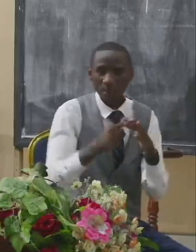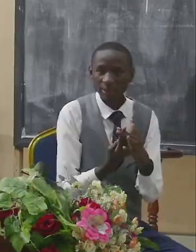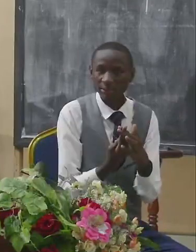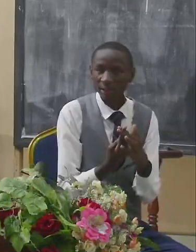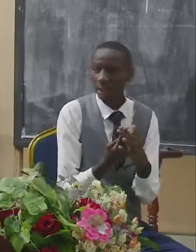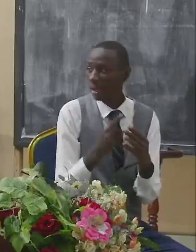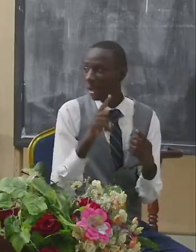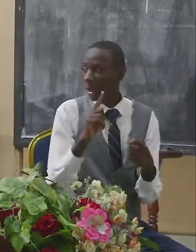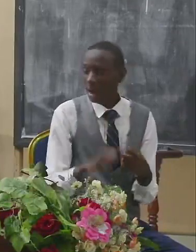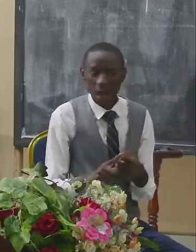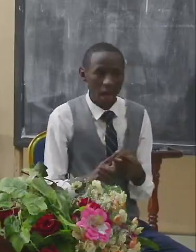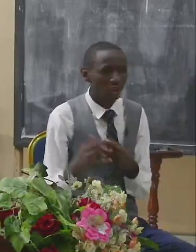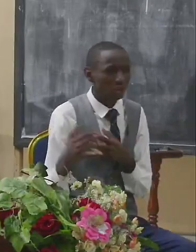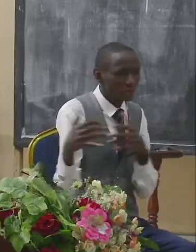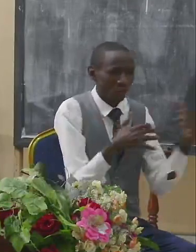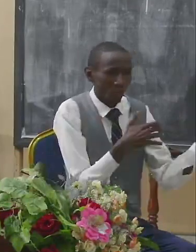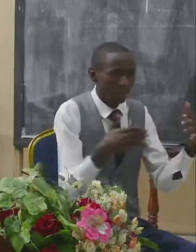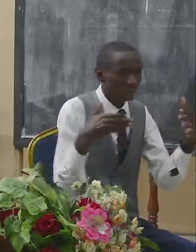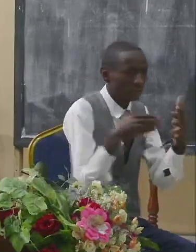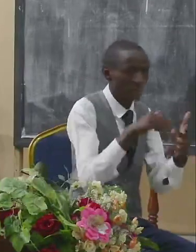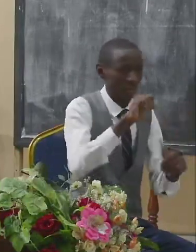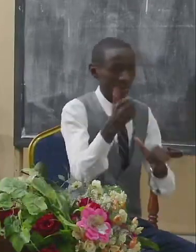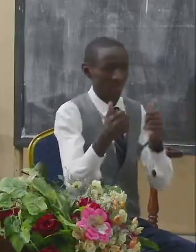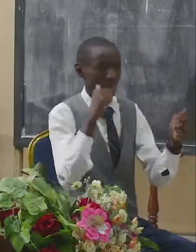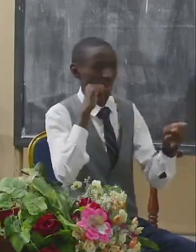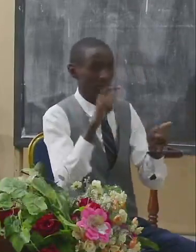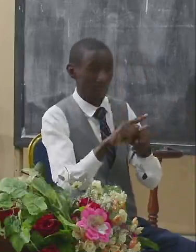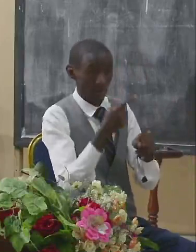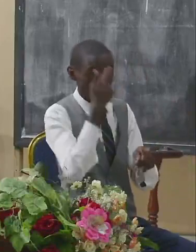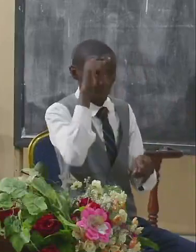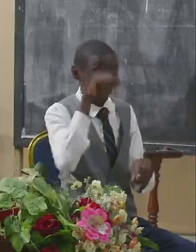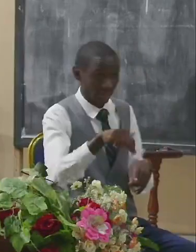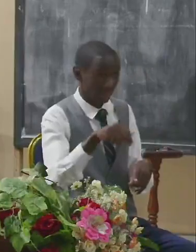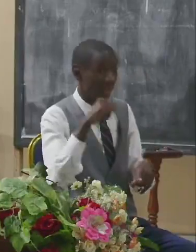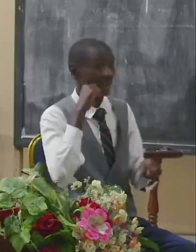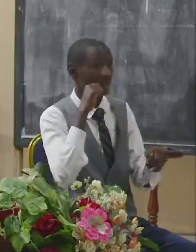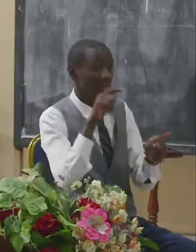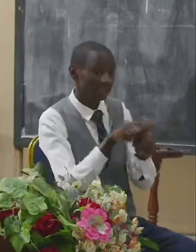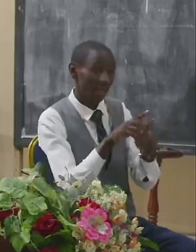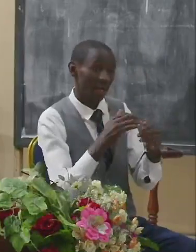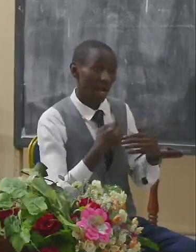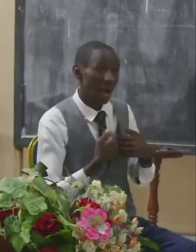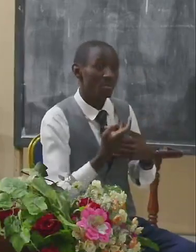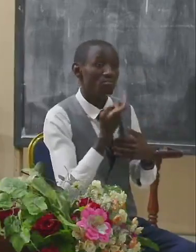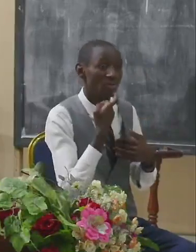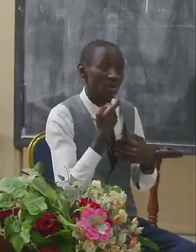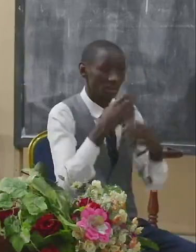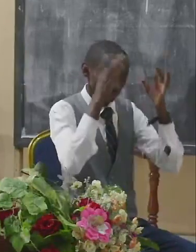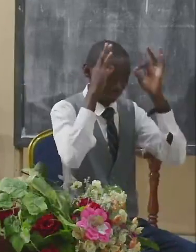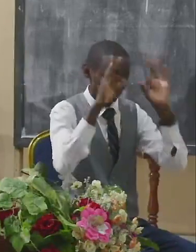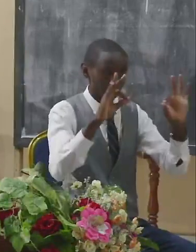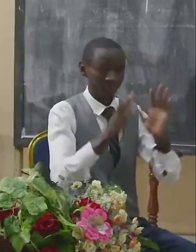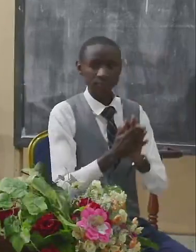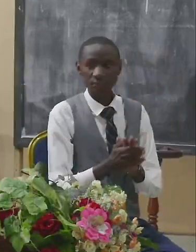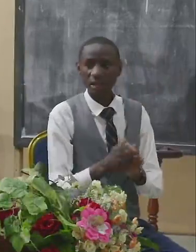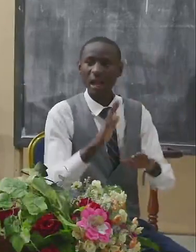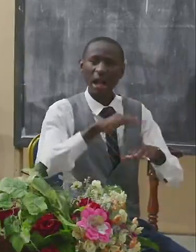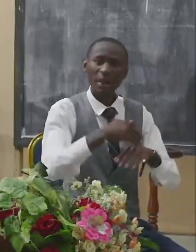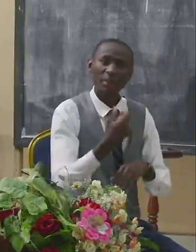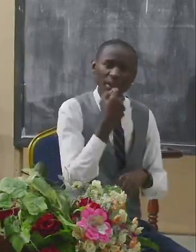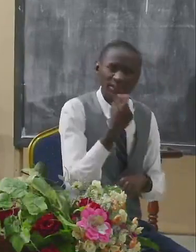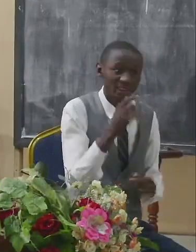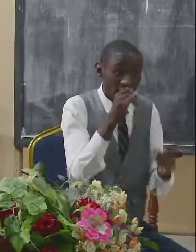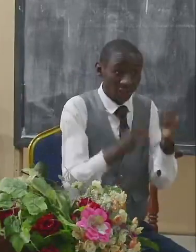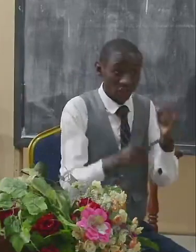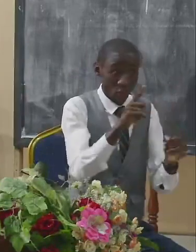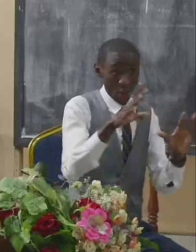à menacer une autre sœur. Akaanza kushambulia dada mwingine. Parce qu'elle a raté le mariage. Juu elle ali, a dit alikosa si ndoa. Si tu acceptes ce frère là,